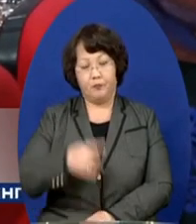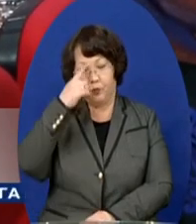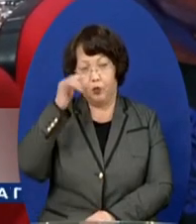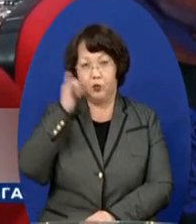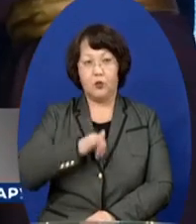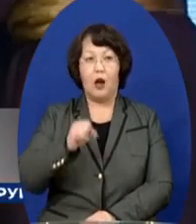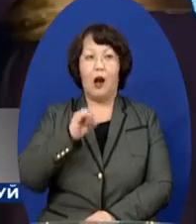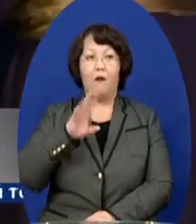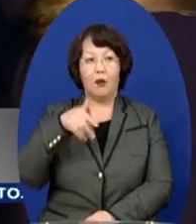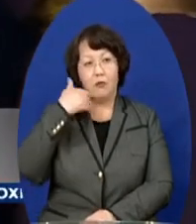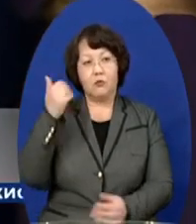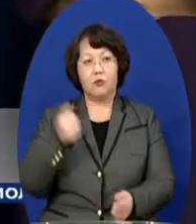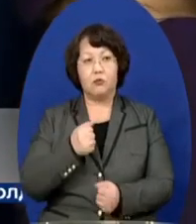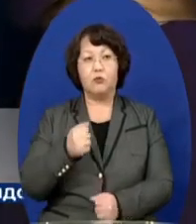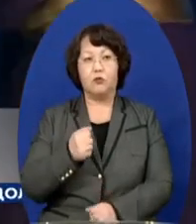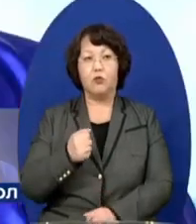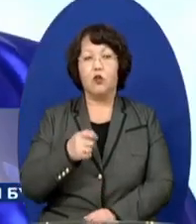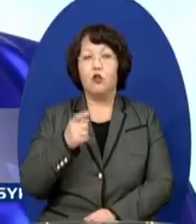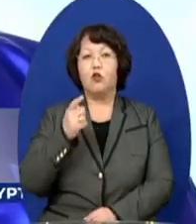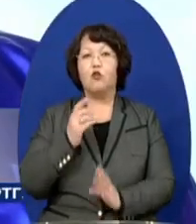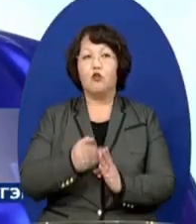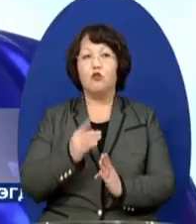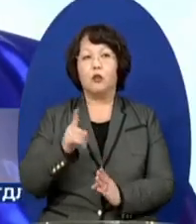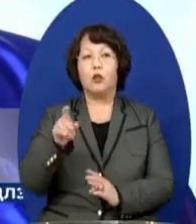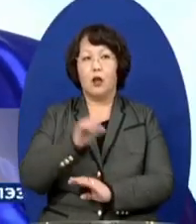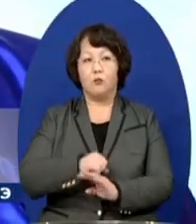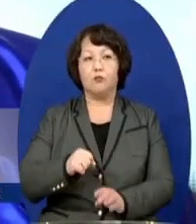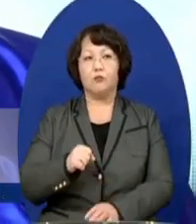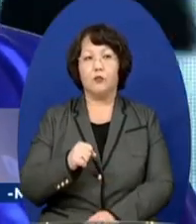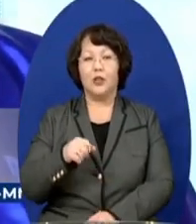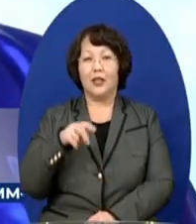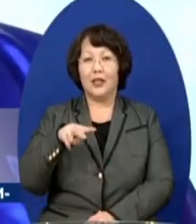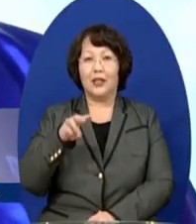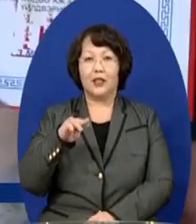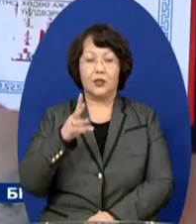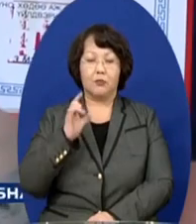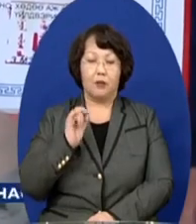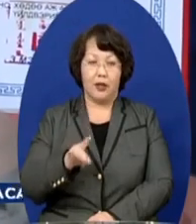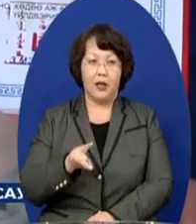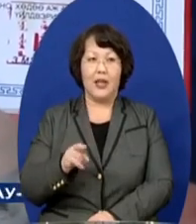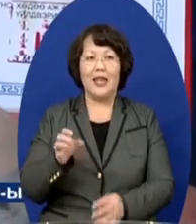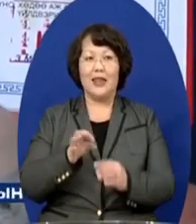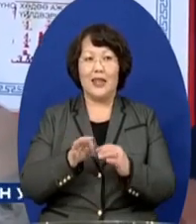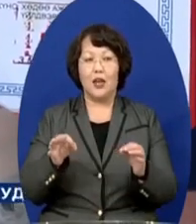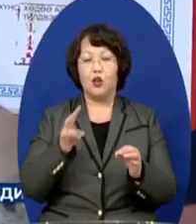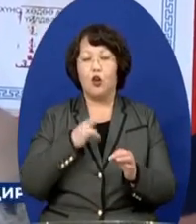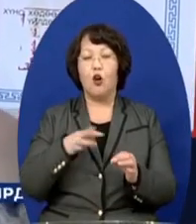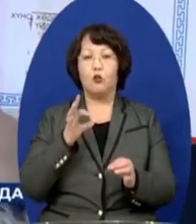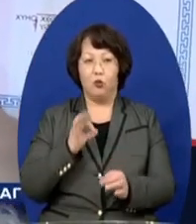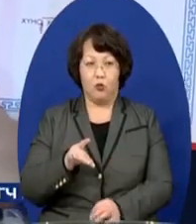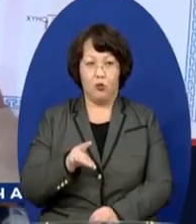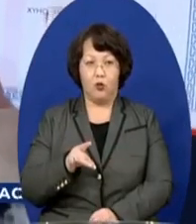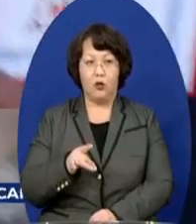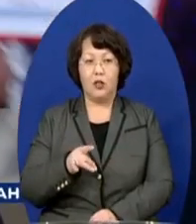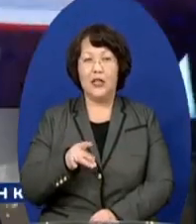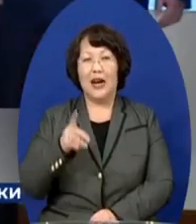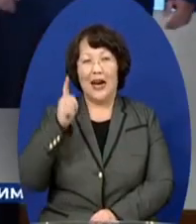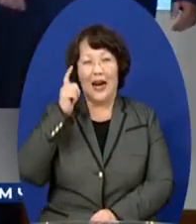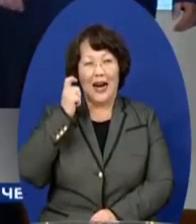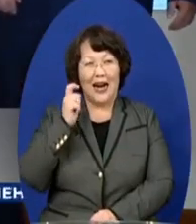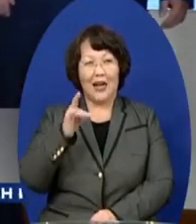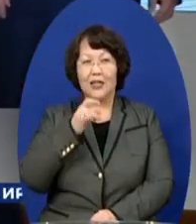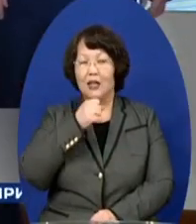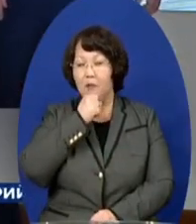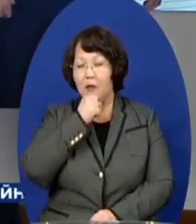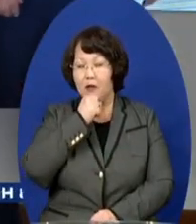Монгол улсын аварга малчнаар Хөвсгөл аймгийн Төмөр Болго сумын 2 дугаар багийн малчин Лунхан Тэгш баяр нарийн ноолуурт эрчмийн хар ямааны цүм сүргийг олон